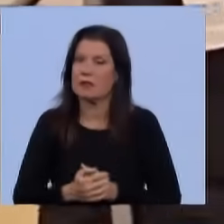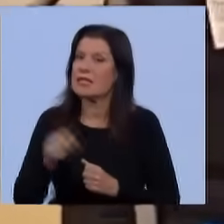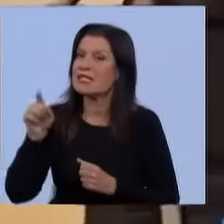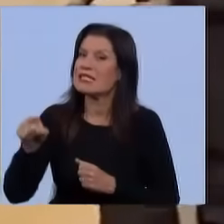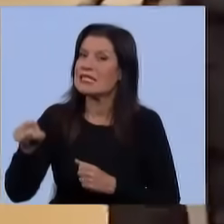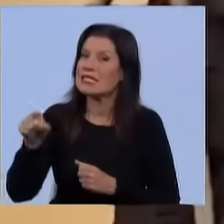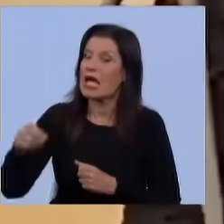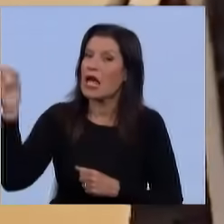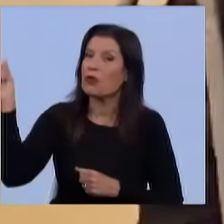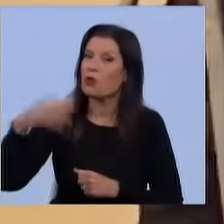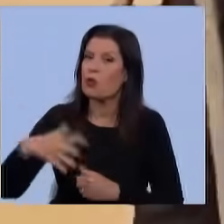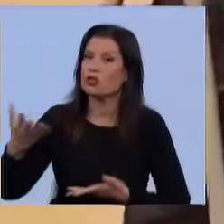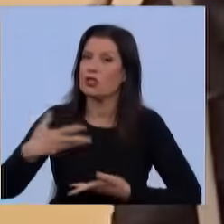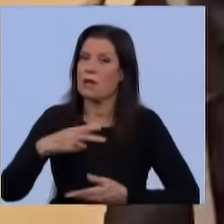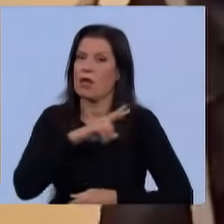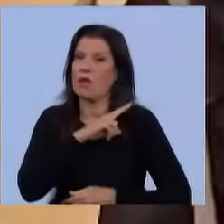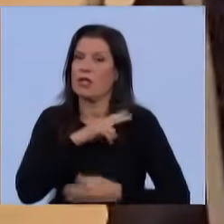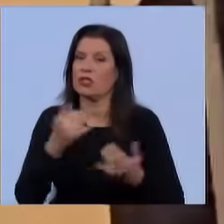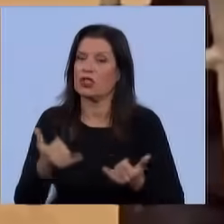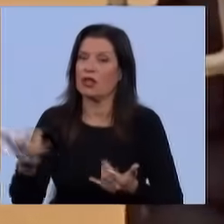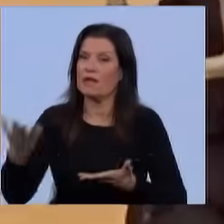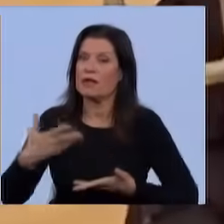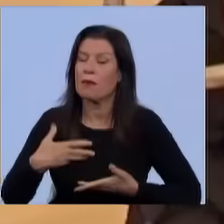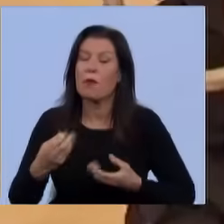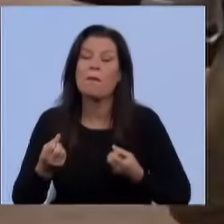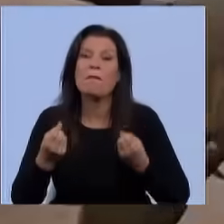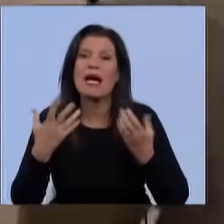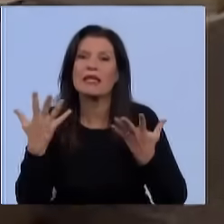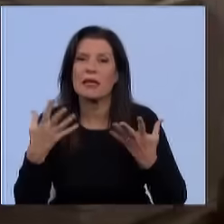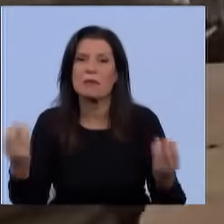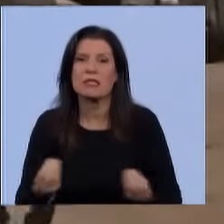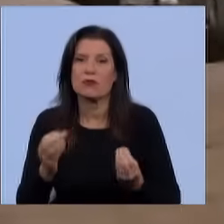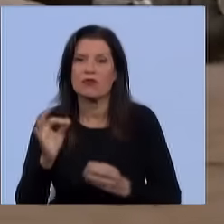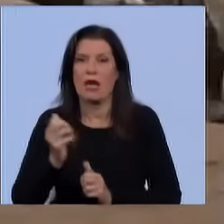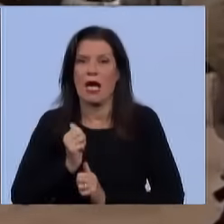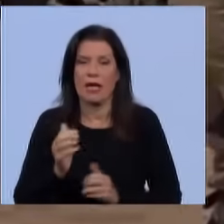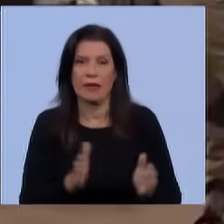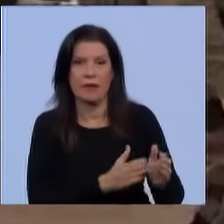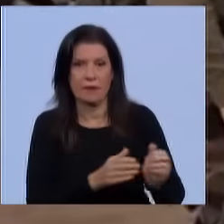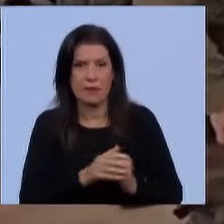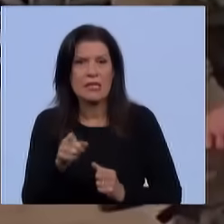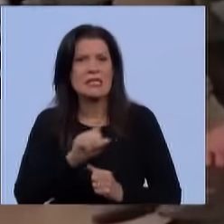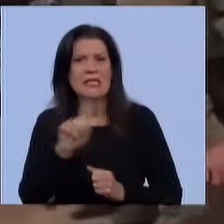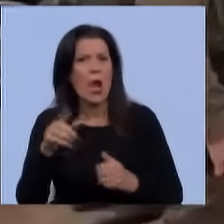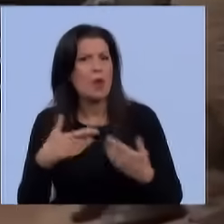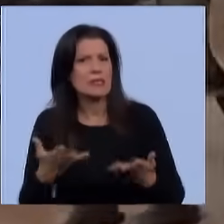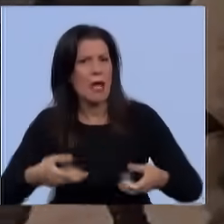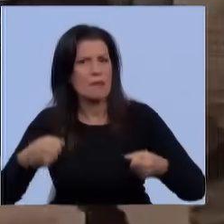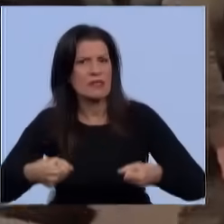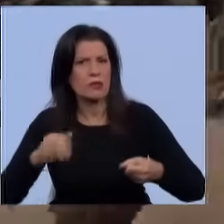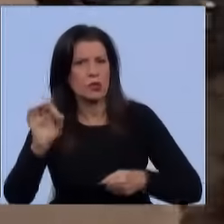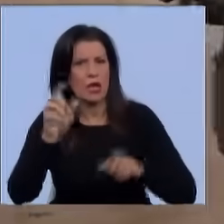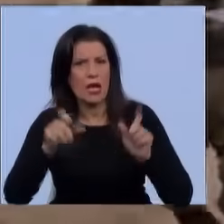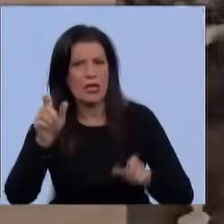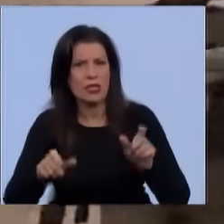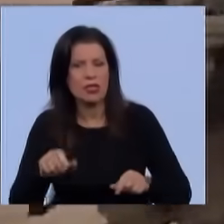מדהים, מדהים, מדהים. תרומות ציוד לחיילים. זה לא שמגיעות הן הסתם מזוודות של אנשים. הכל נעשה בהתאם